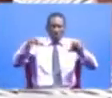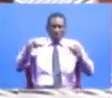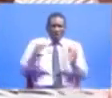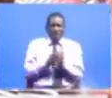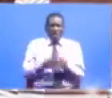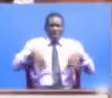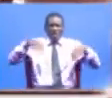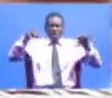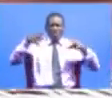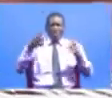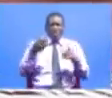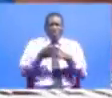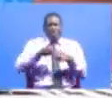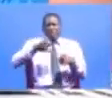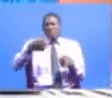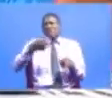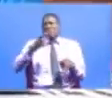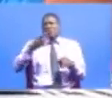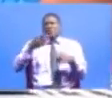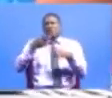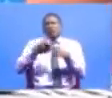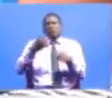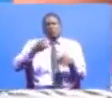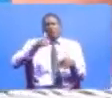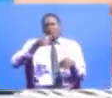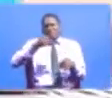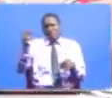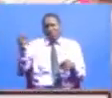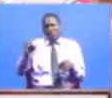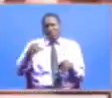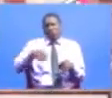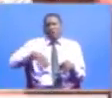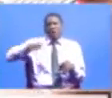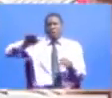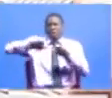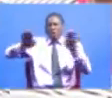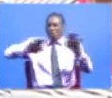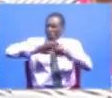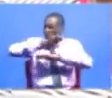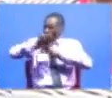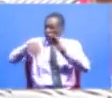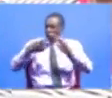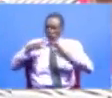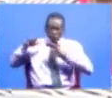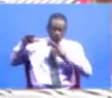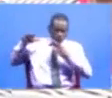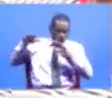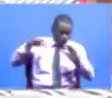imekunja, alafu hiyo nyingine imetoka pande ya apparent yote ikarekea pande hii.